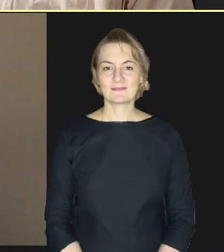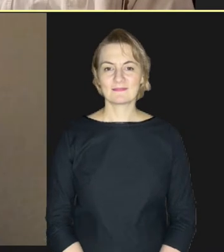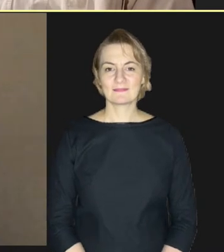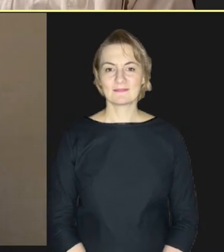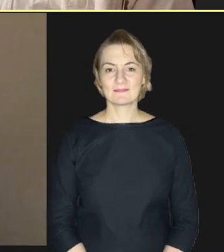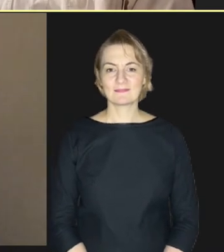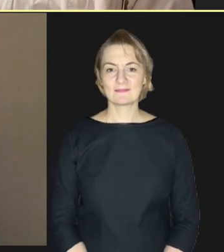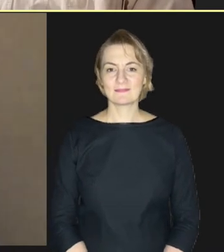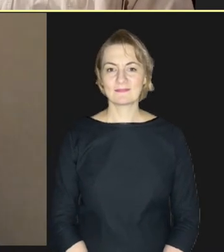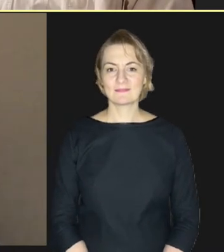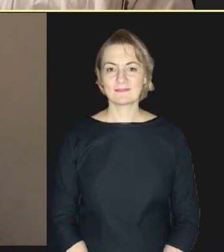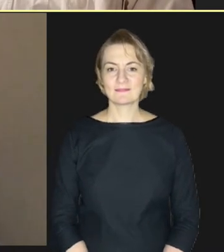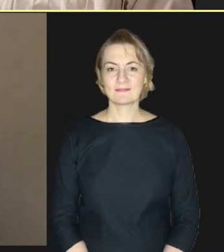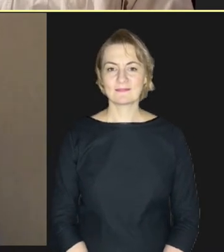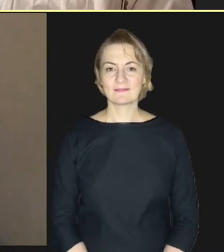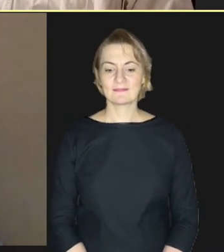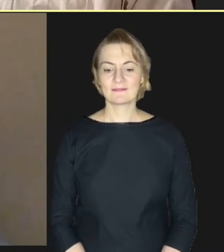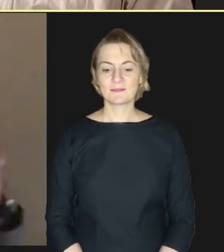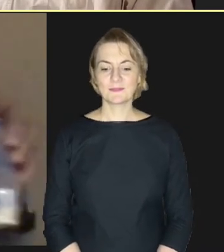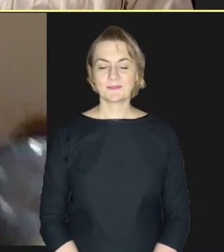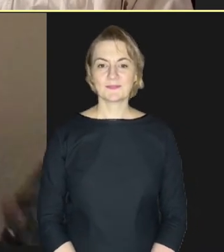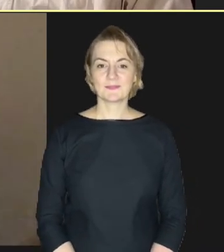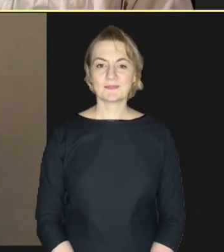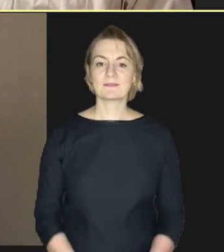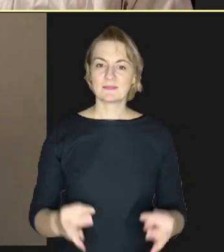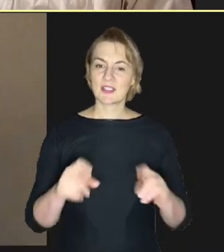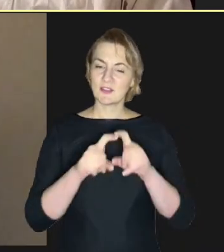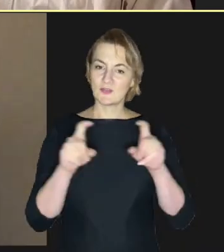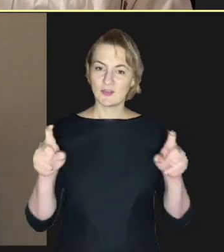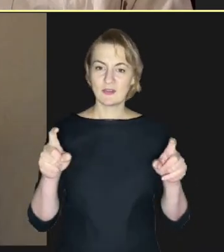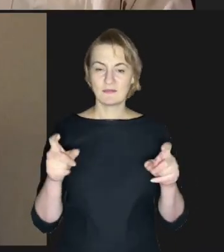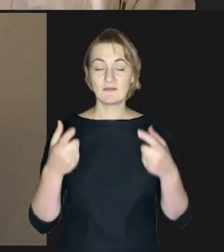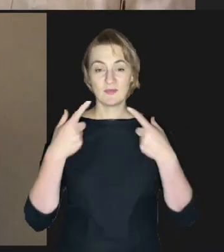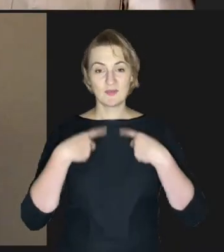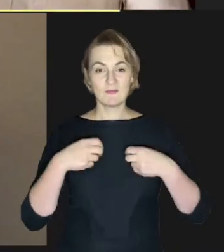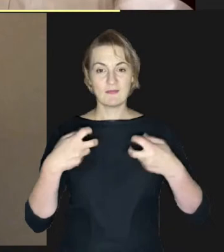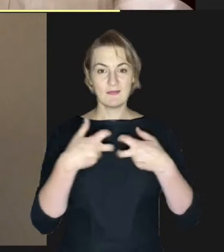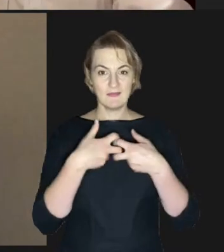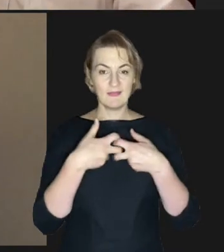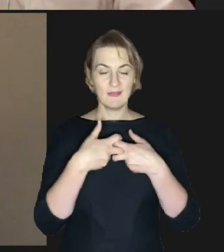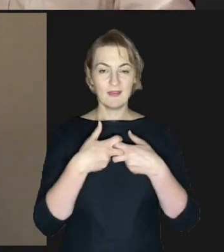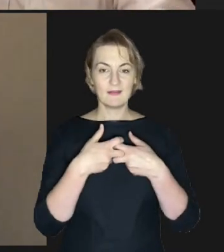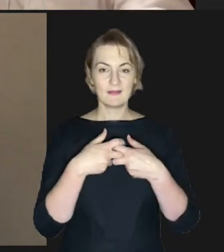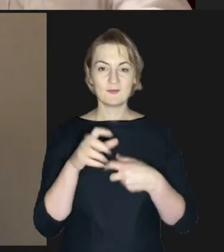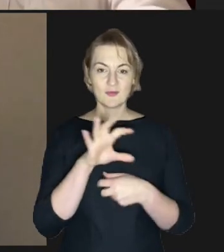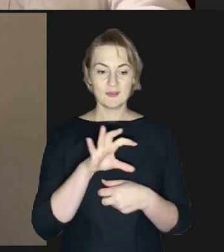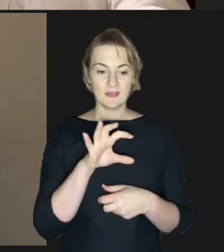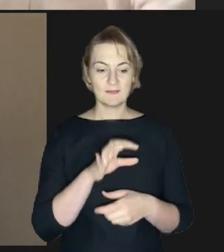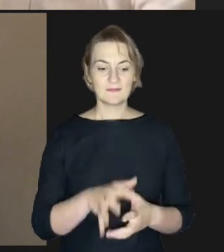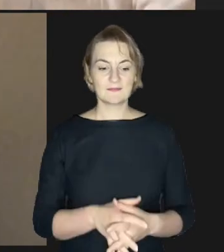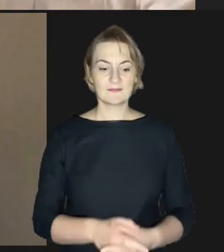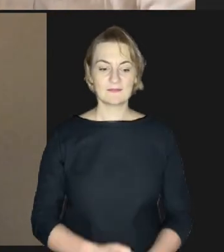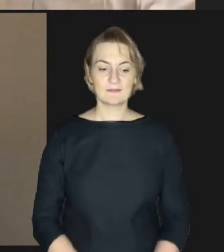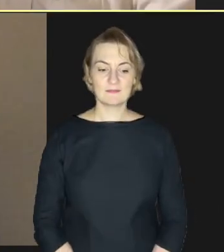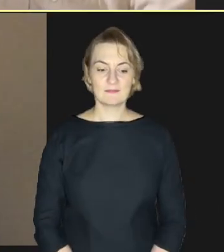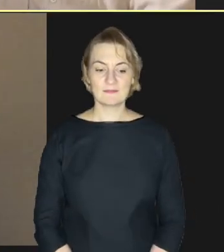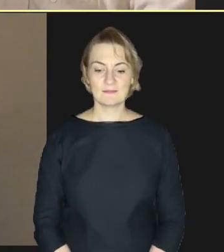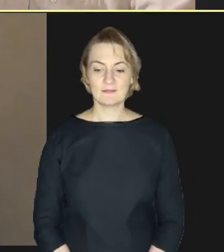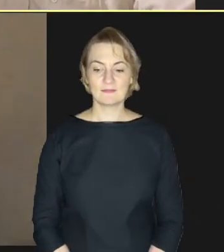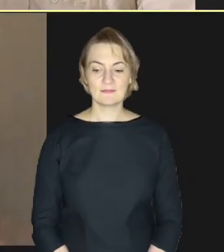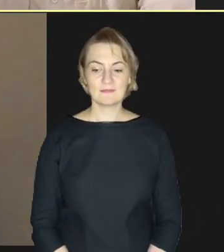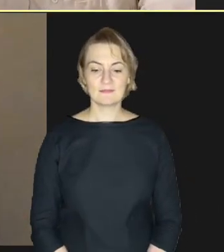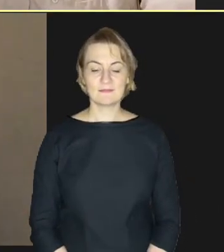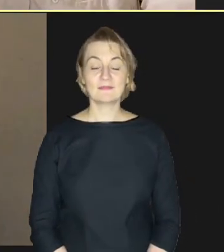Czas dla naszych internautów, Basiu. Tak, tylko Rysiu, chyba pierwsze pytanie.